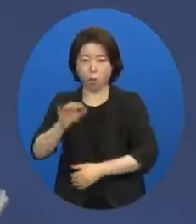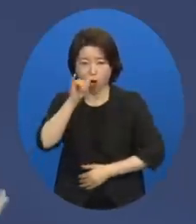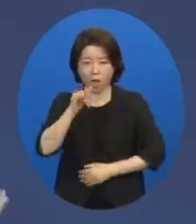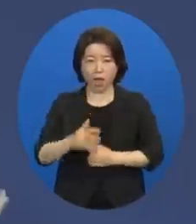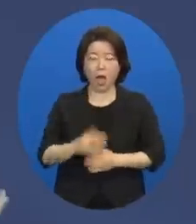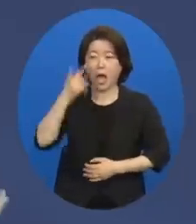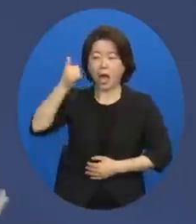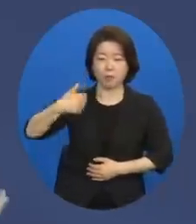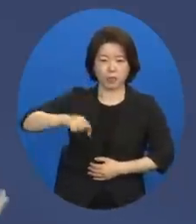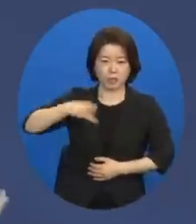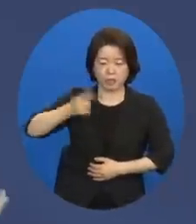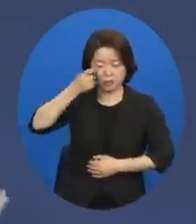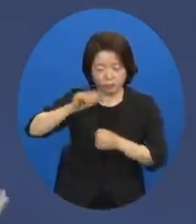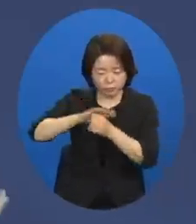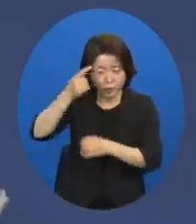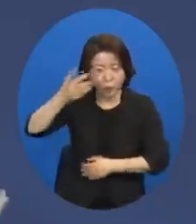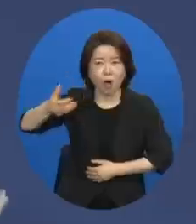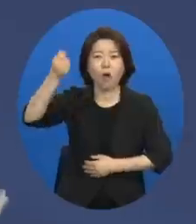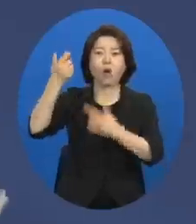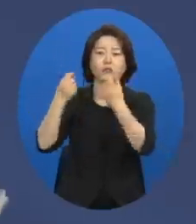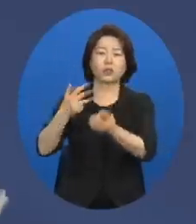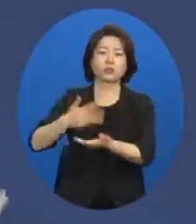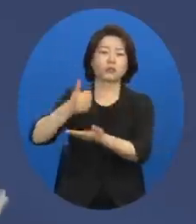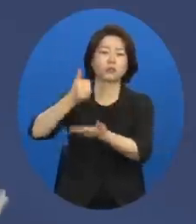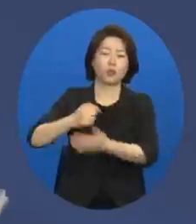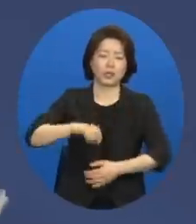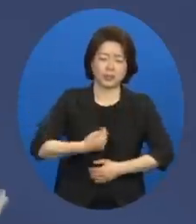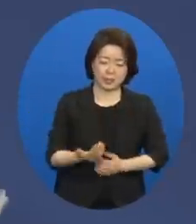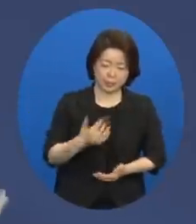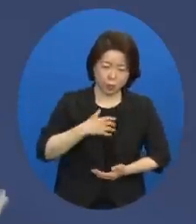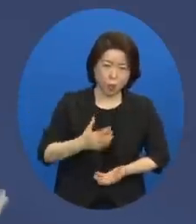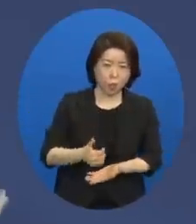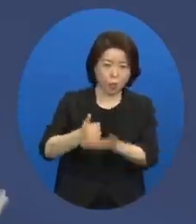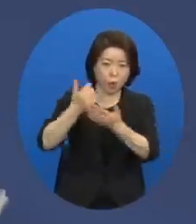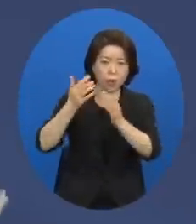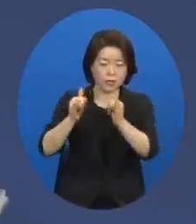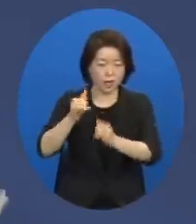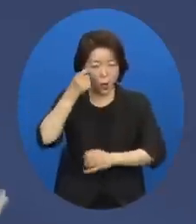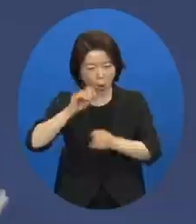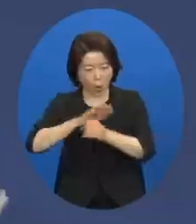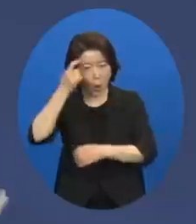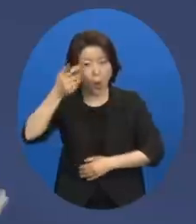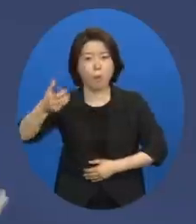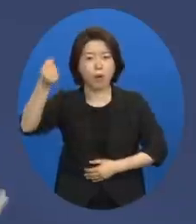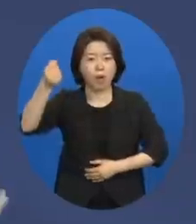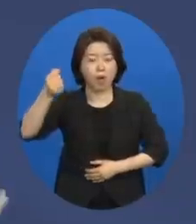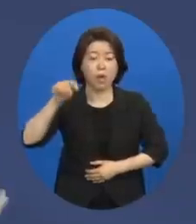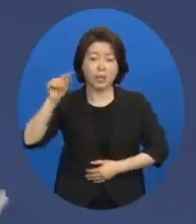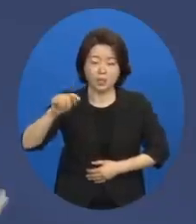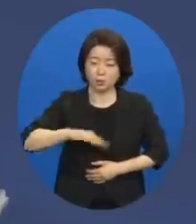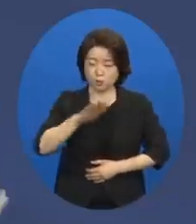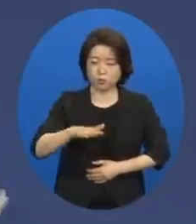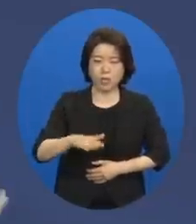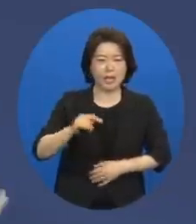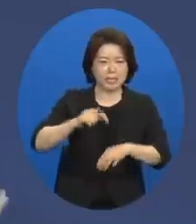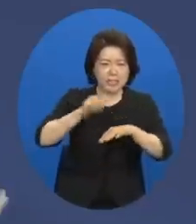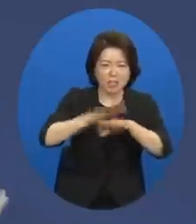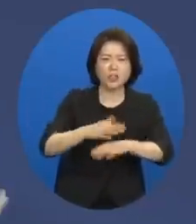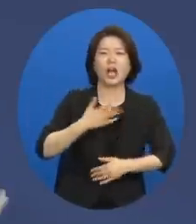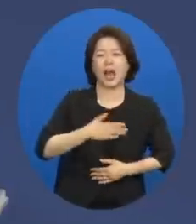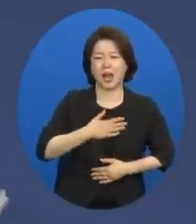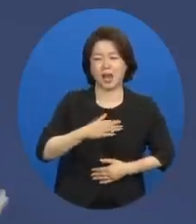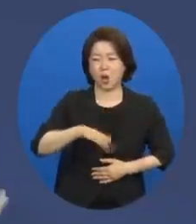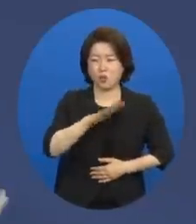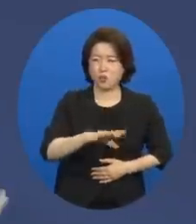자식을 긍휼히 여긴 같이 아버지께서 여호와께서 자기를 경외하는 자를 긍휼히 여기시나니 이는 그가 우리의 체질을 아시며 우리가